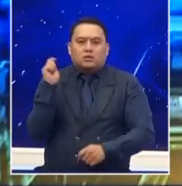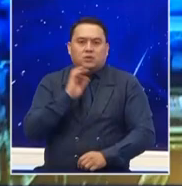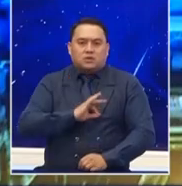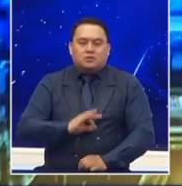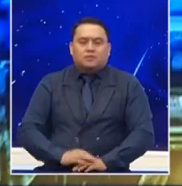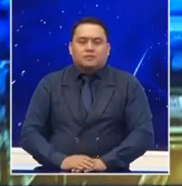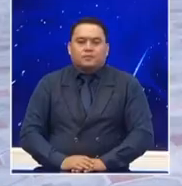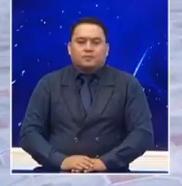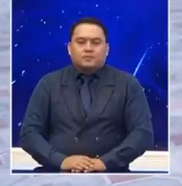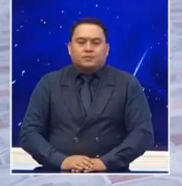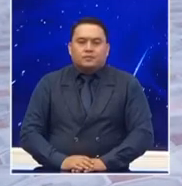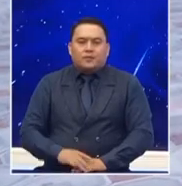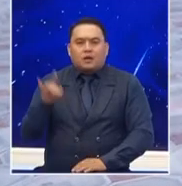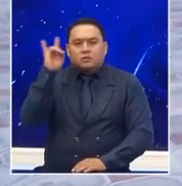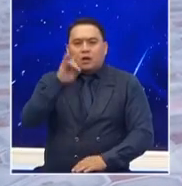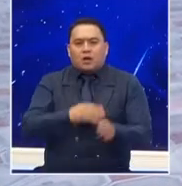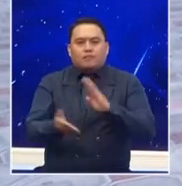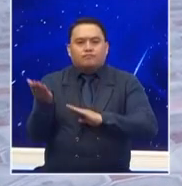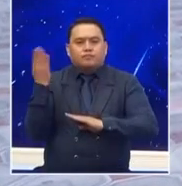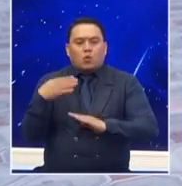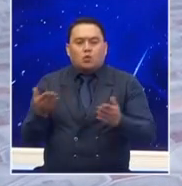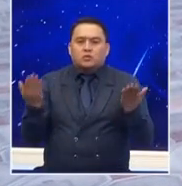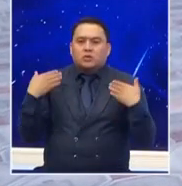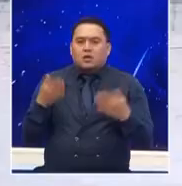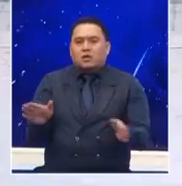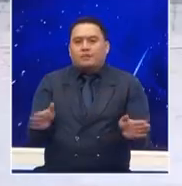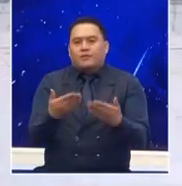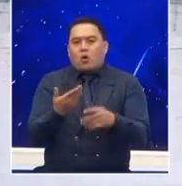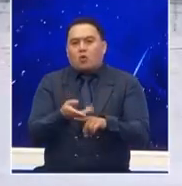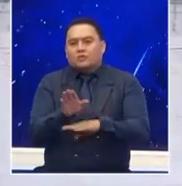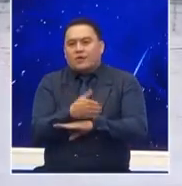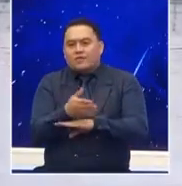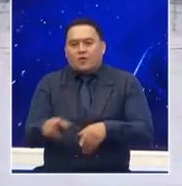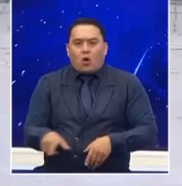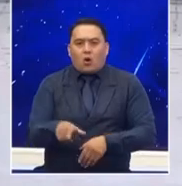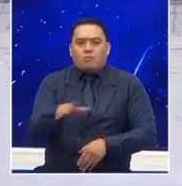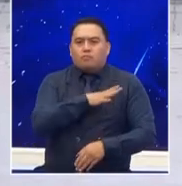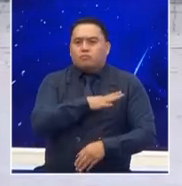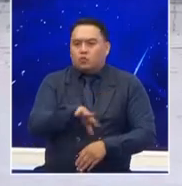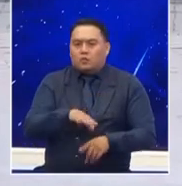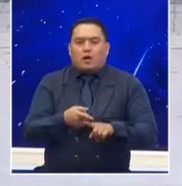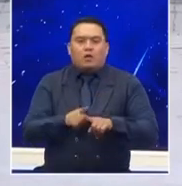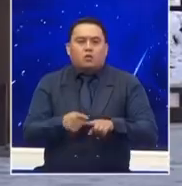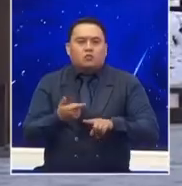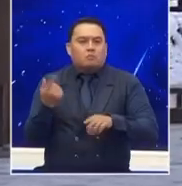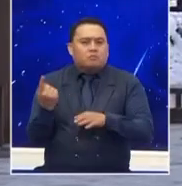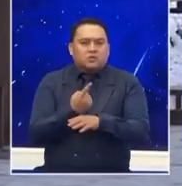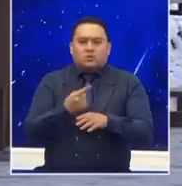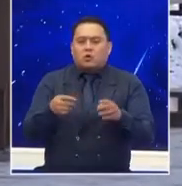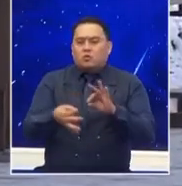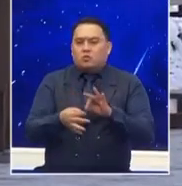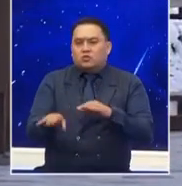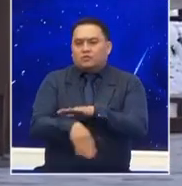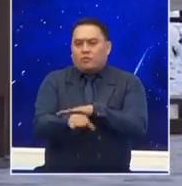жауаптылар. Сарханда бұрын соңды демалатын және серуендейтін Арбат жаяу жүргіншілер аллеясы болмаған. Бұл жер бірнеше жылдан бері